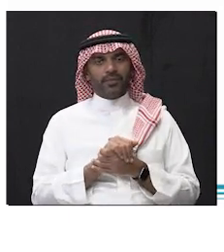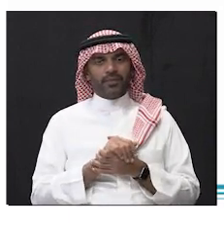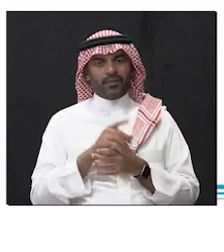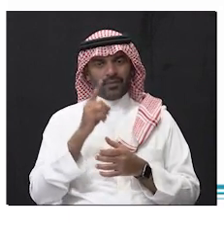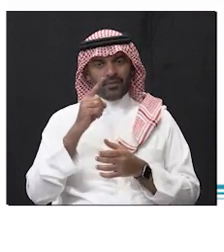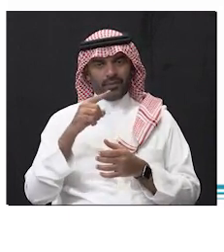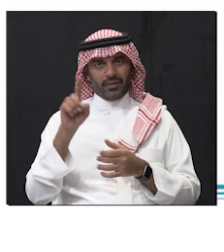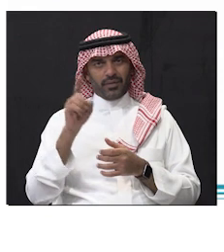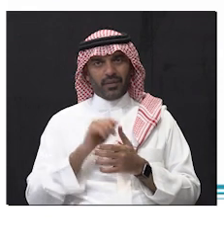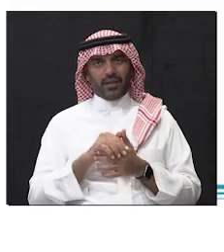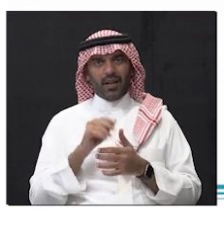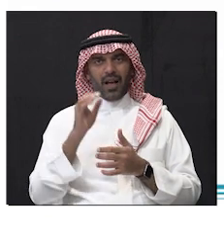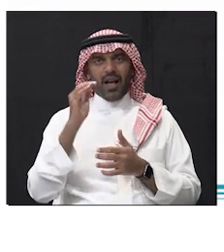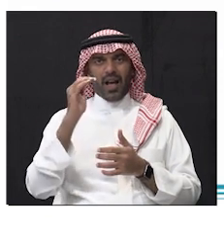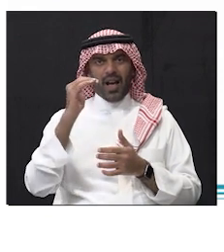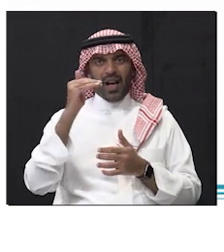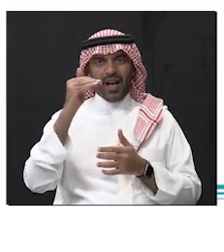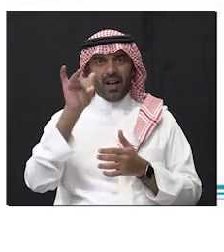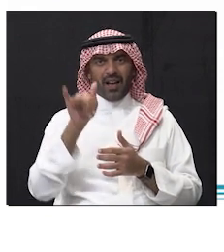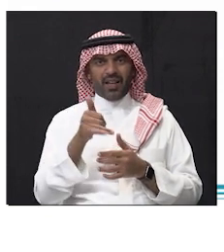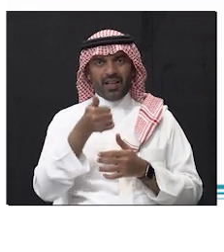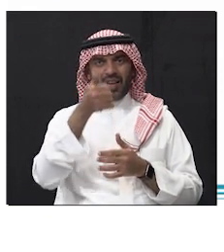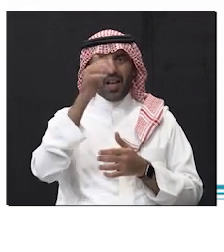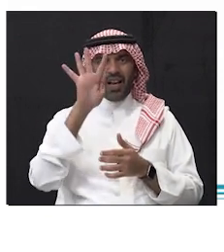أحسنتم، بالخياشيم.